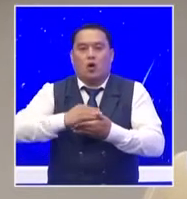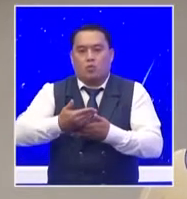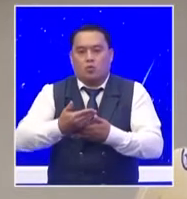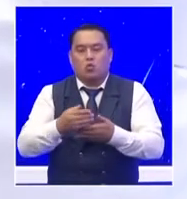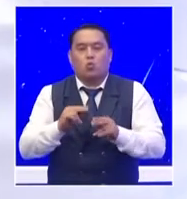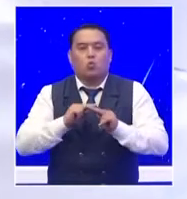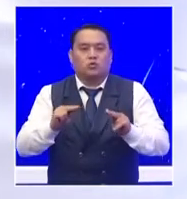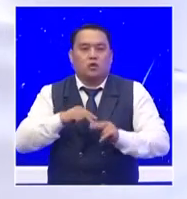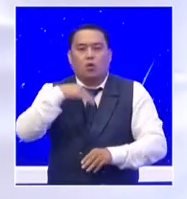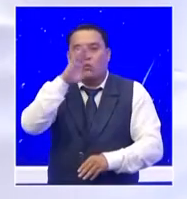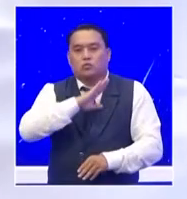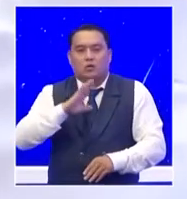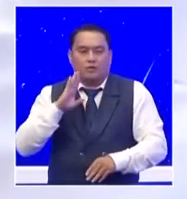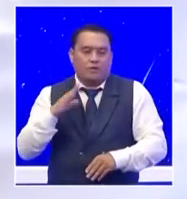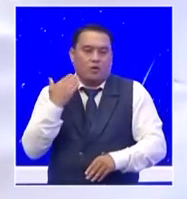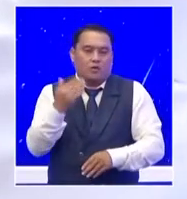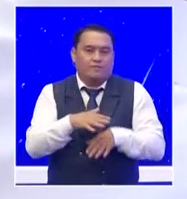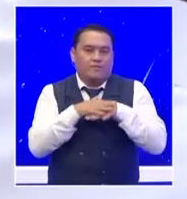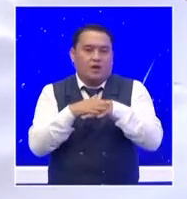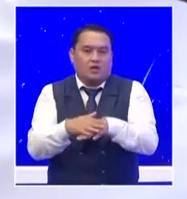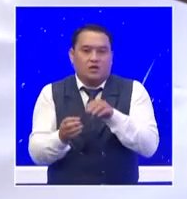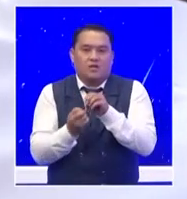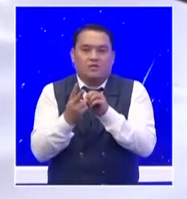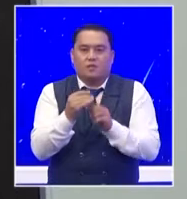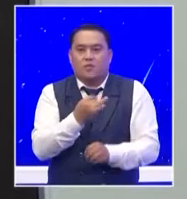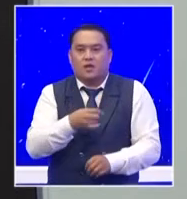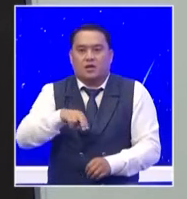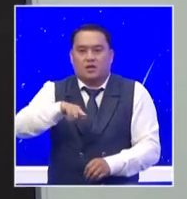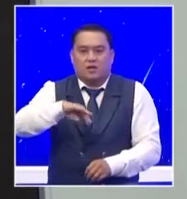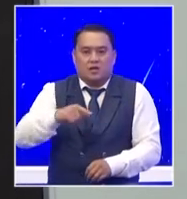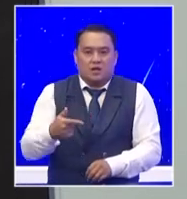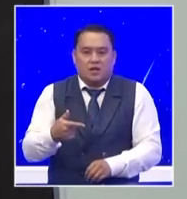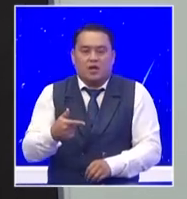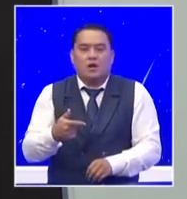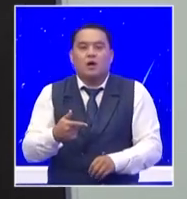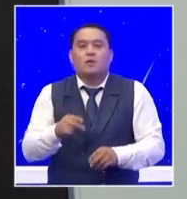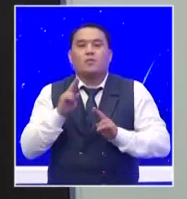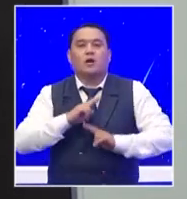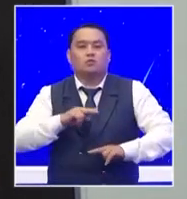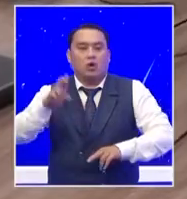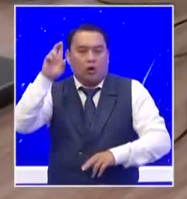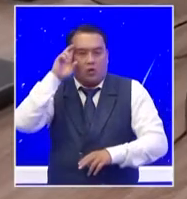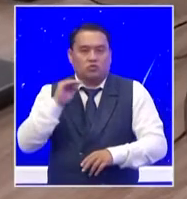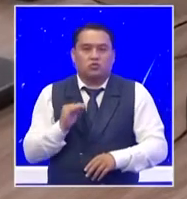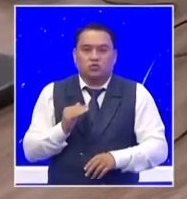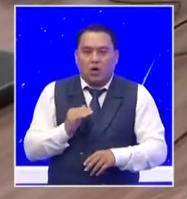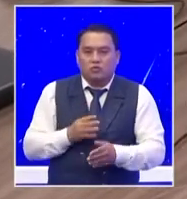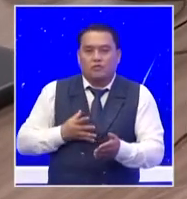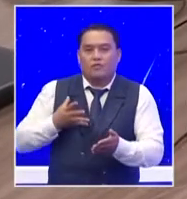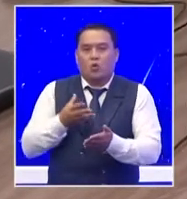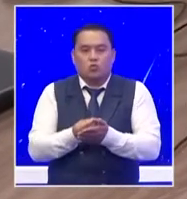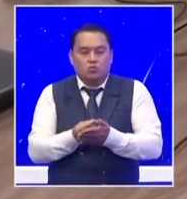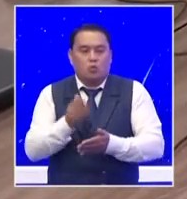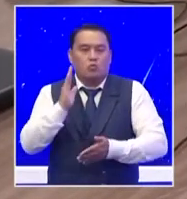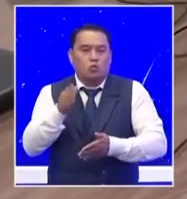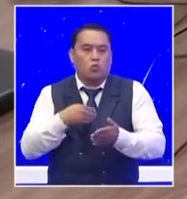и учителей руководство области выделяет 12,5 миллиардов тенге. Партнерство государства и частных капиталовложений